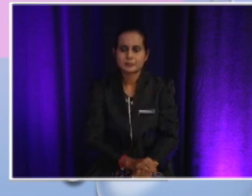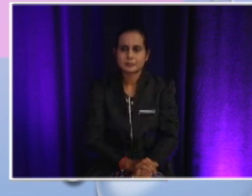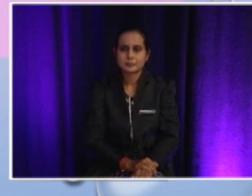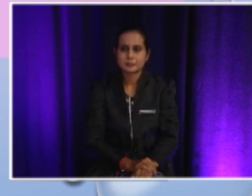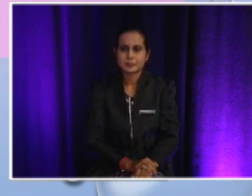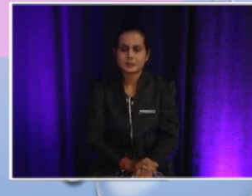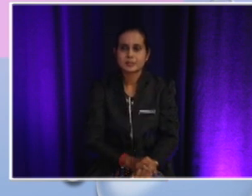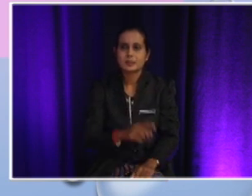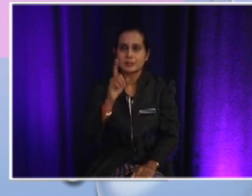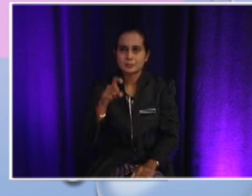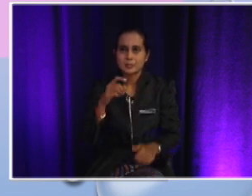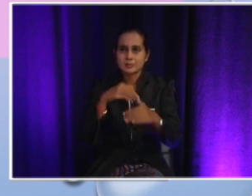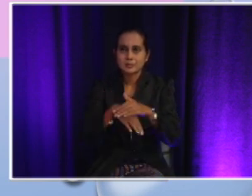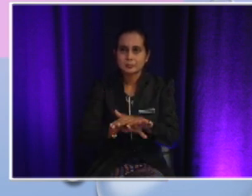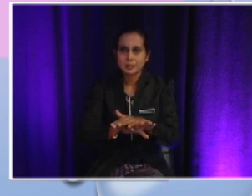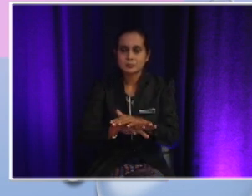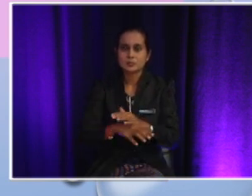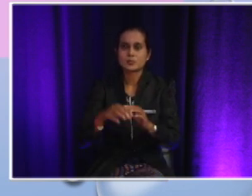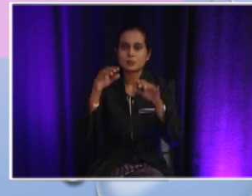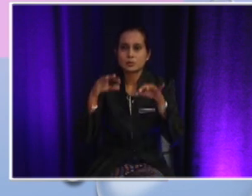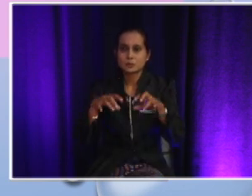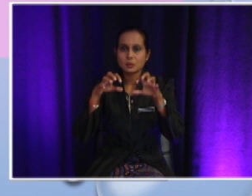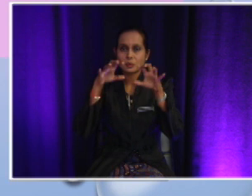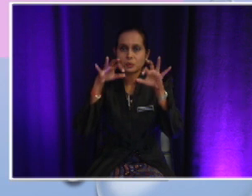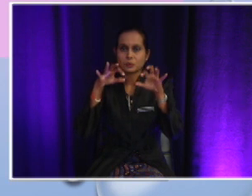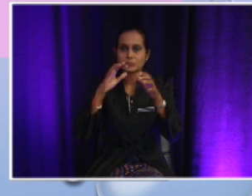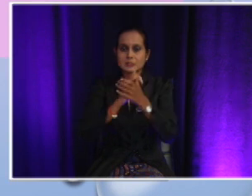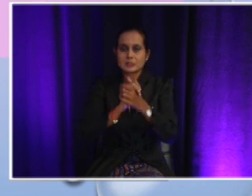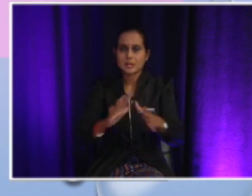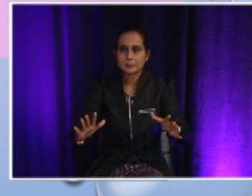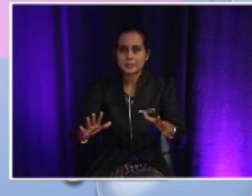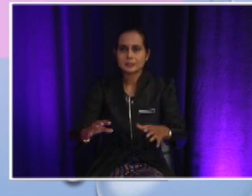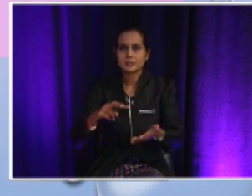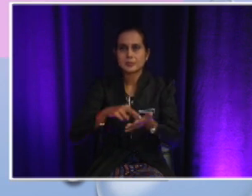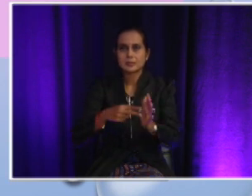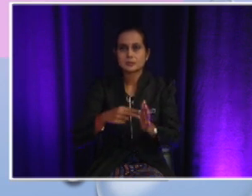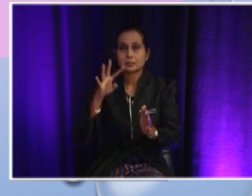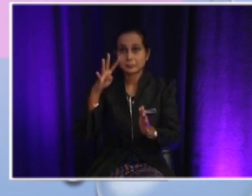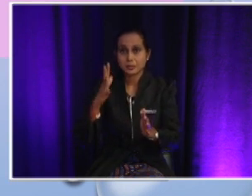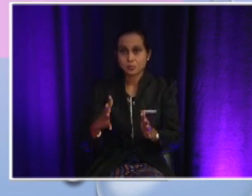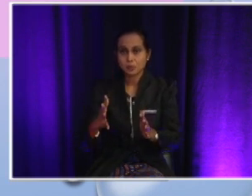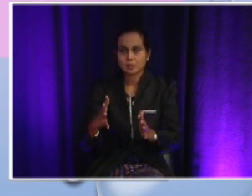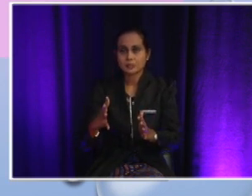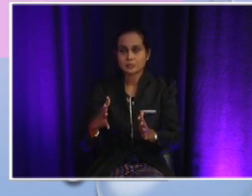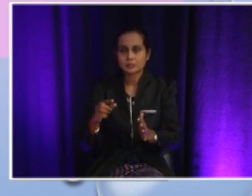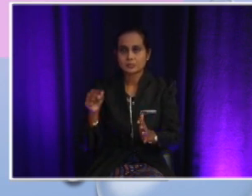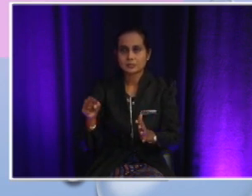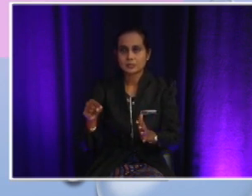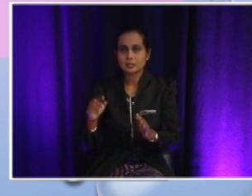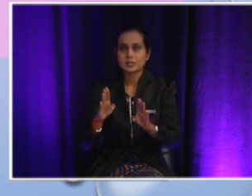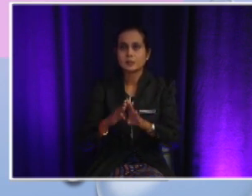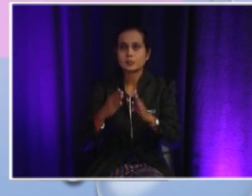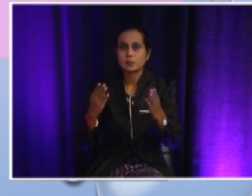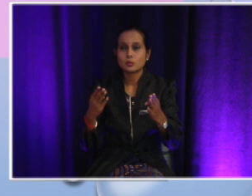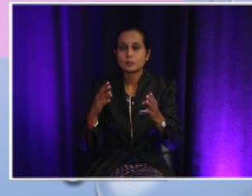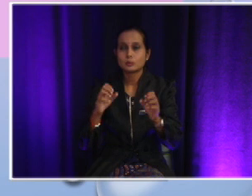pegawai, okay, mesti masukkan kod keselamatan untuk muka pintu keselamatan. Maksudnya, kita ada 4 orang ni, okay, membolehkan pintu ni dibuka. Okay,